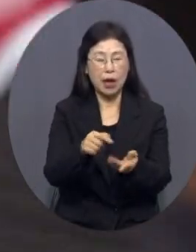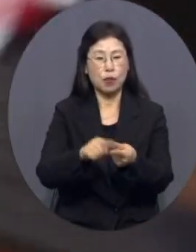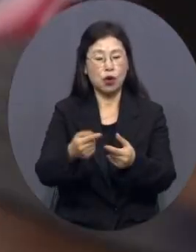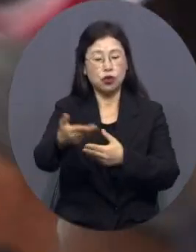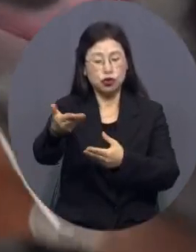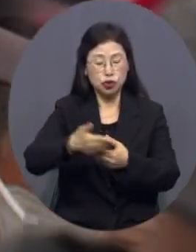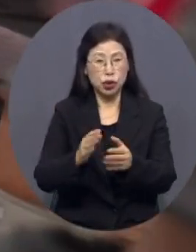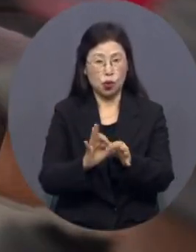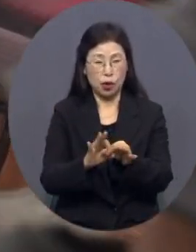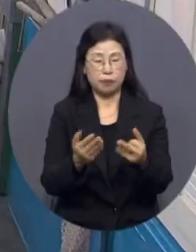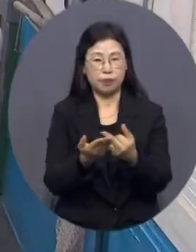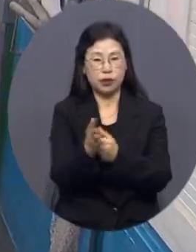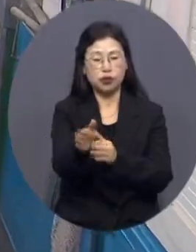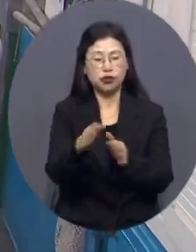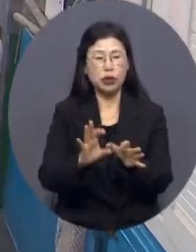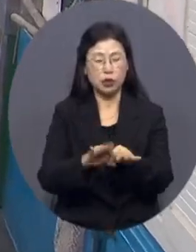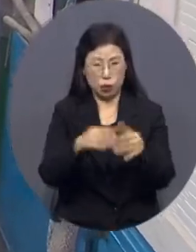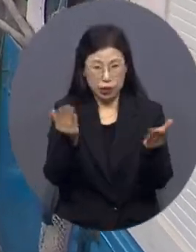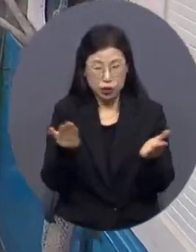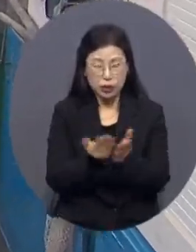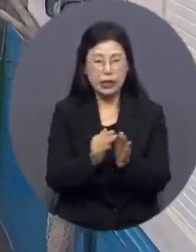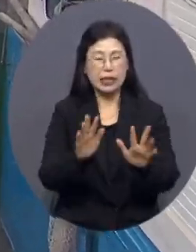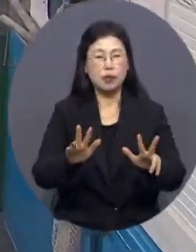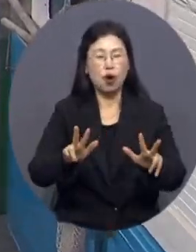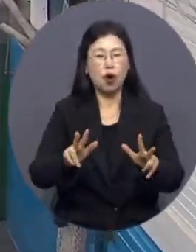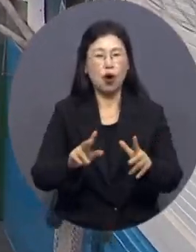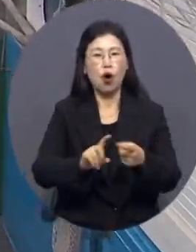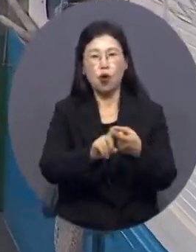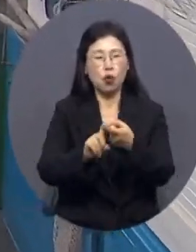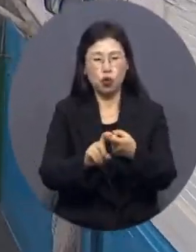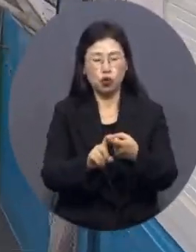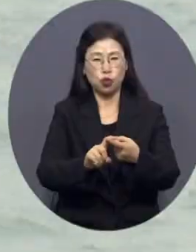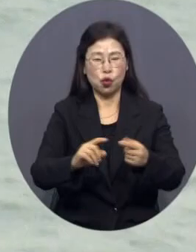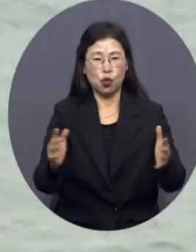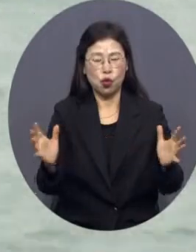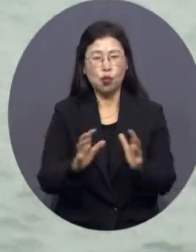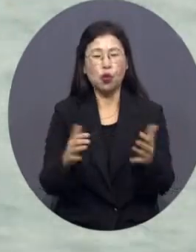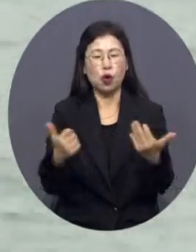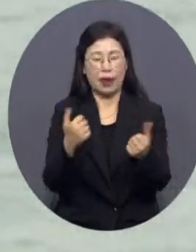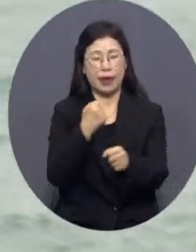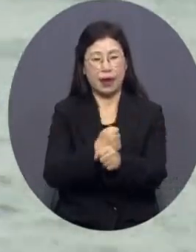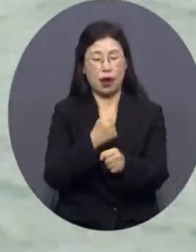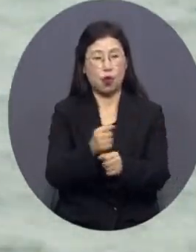등 제주 지역 수산업계 전체는 이번 주 공동대응을 위한 전체 회의를 열기로